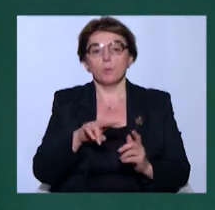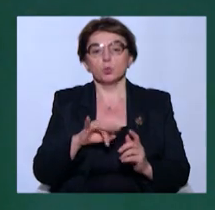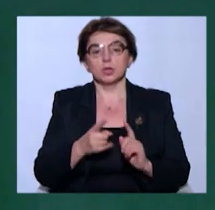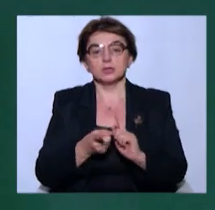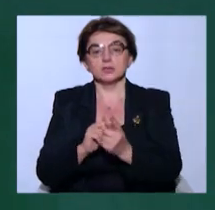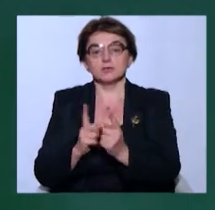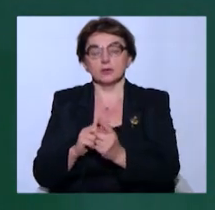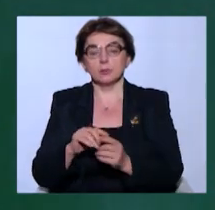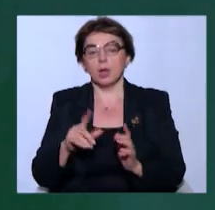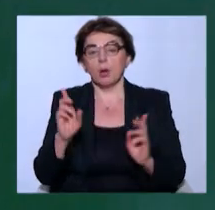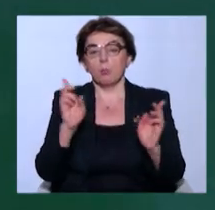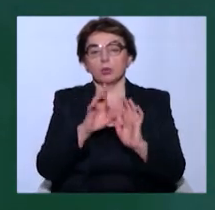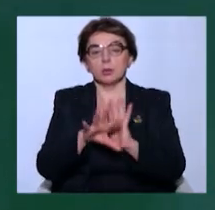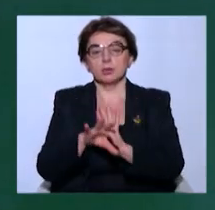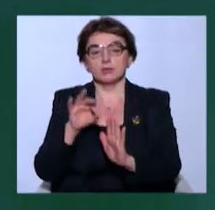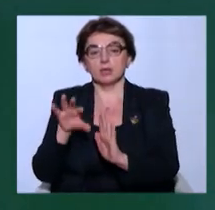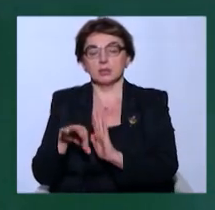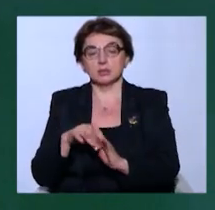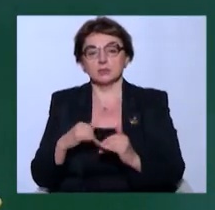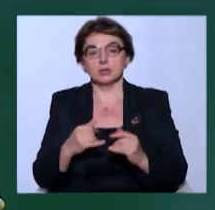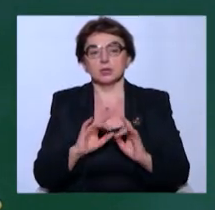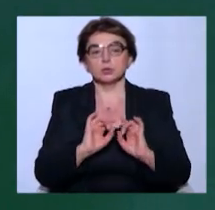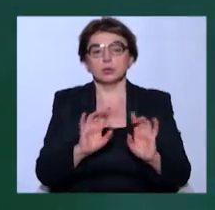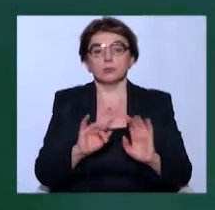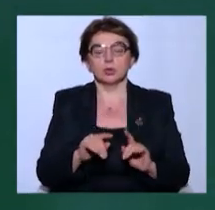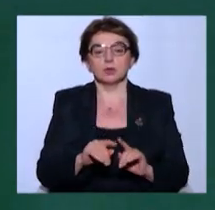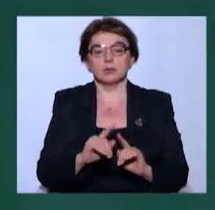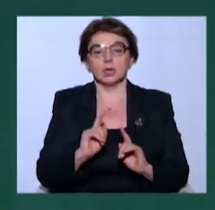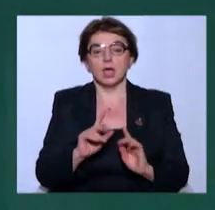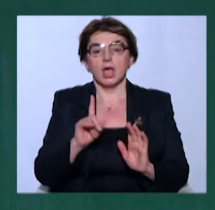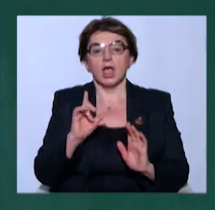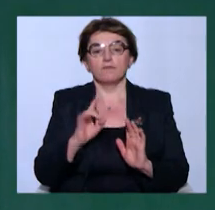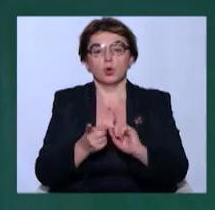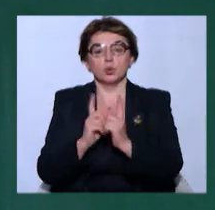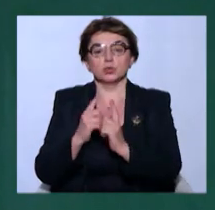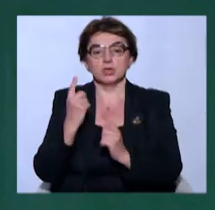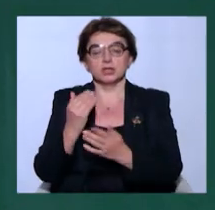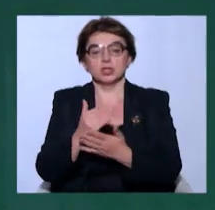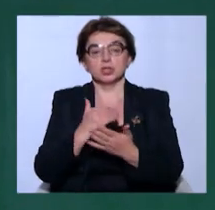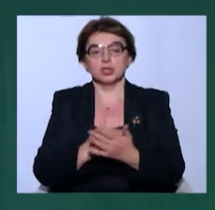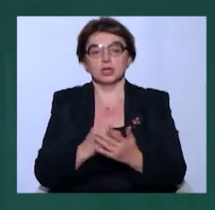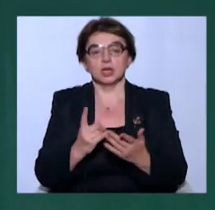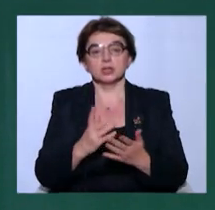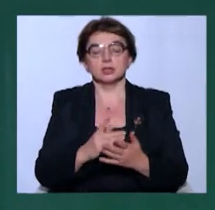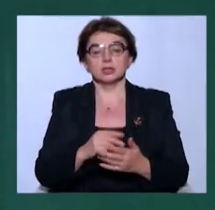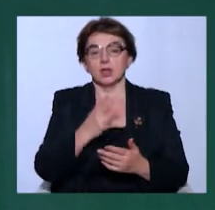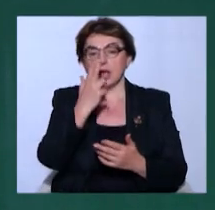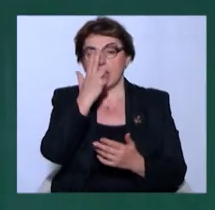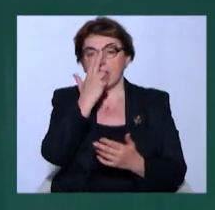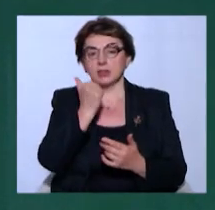და ბუნებრივი გადარჩევა და დღეს ვიხილავთ ევოლუციის ერთ-ერთ შედეგს, ეს არის